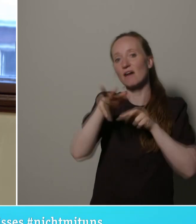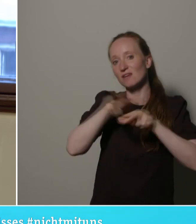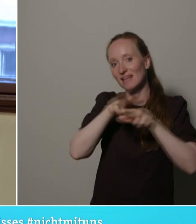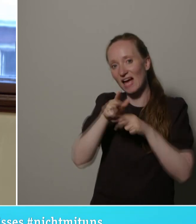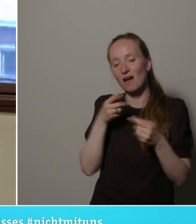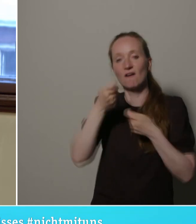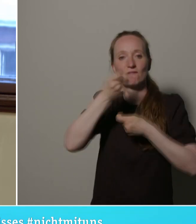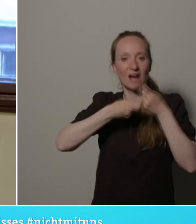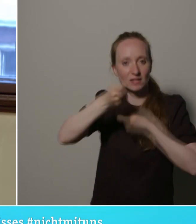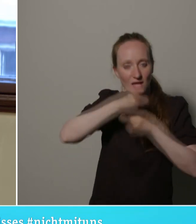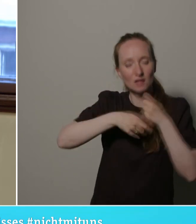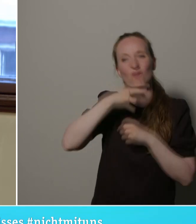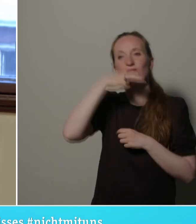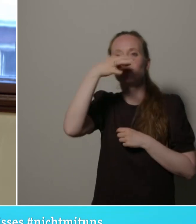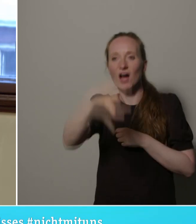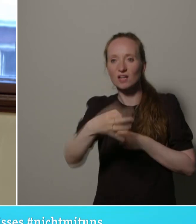seinen